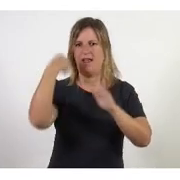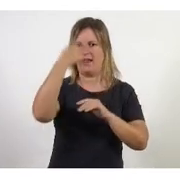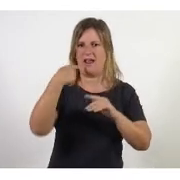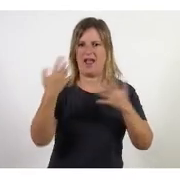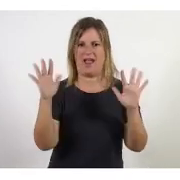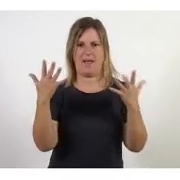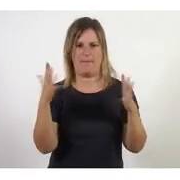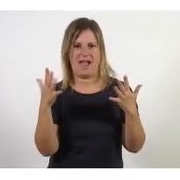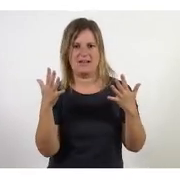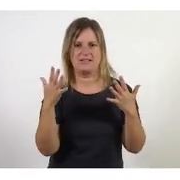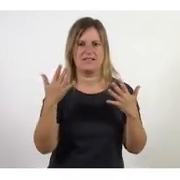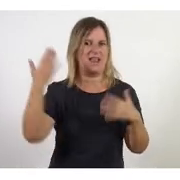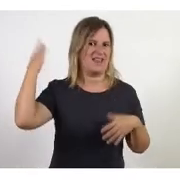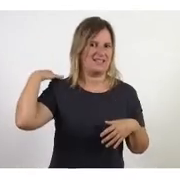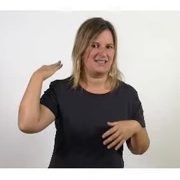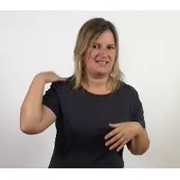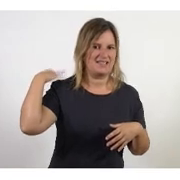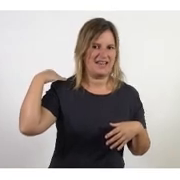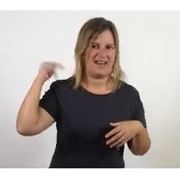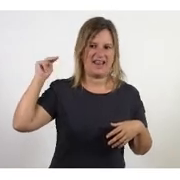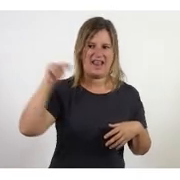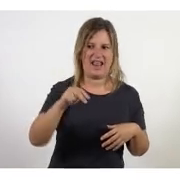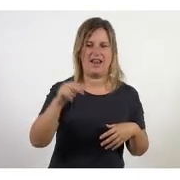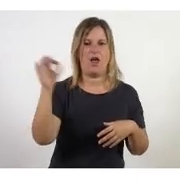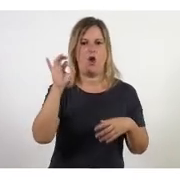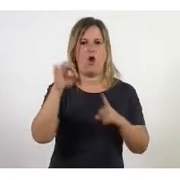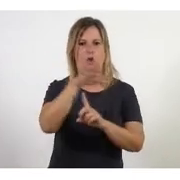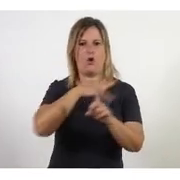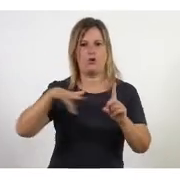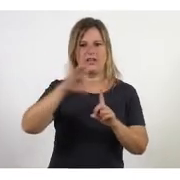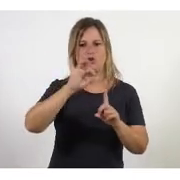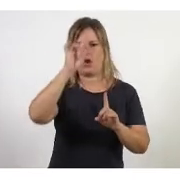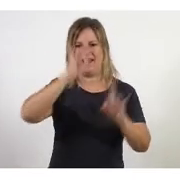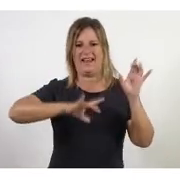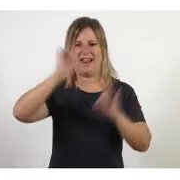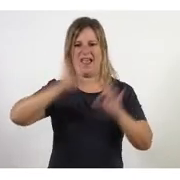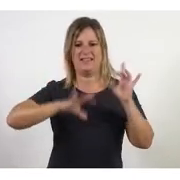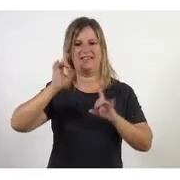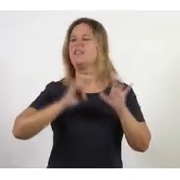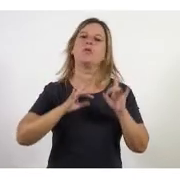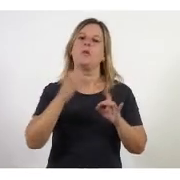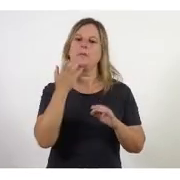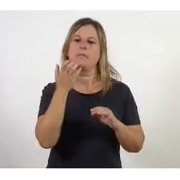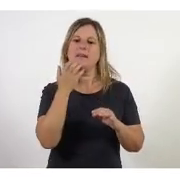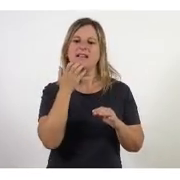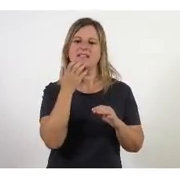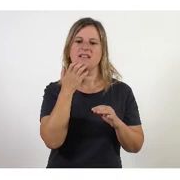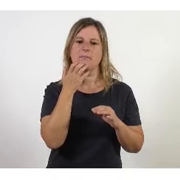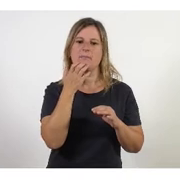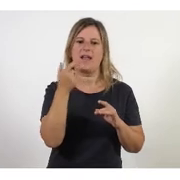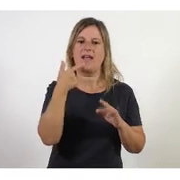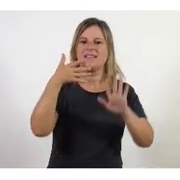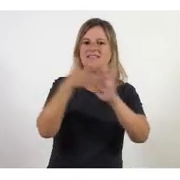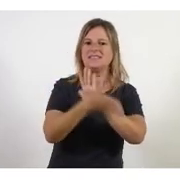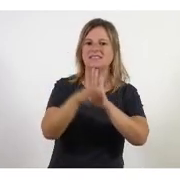mans, sobre l'esquena, context i creatiu. Què vol dir això? Doncs que jo a l'hora d'explicar una història, i ara anirem a les narratives, a l'hora d'explicar una